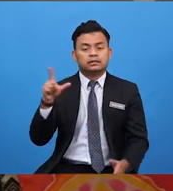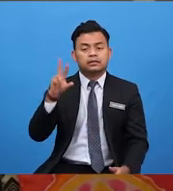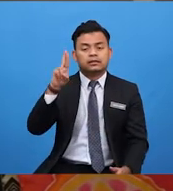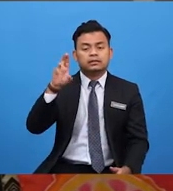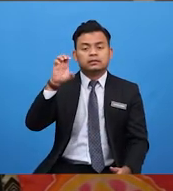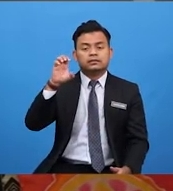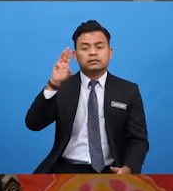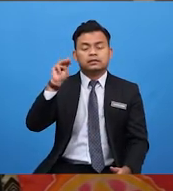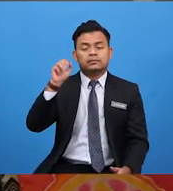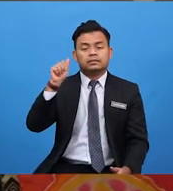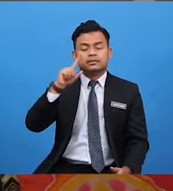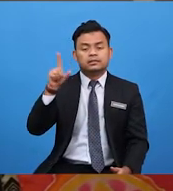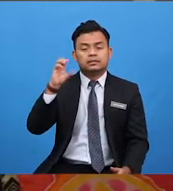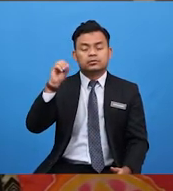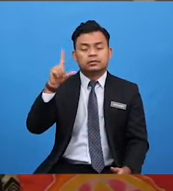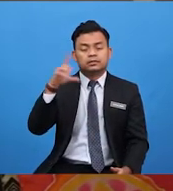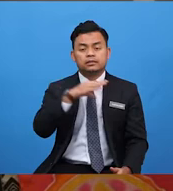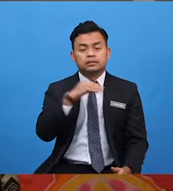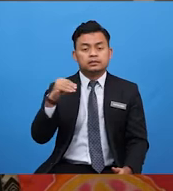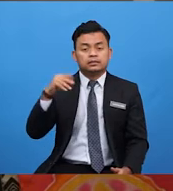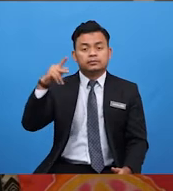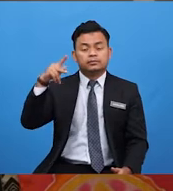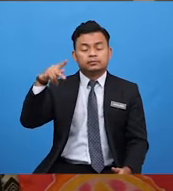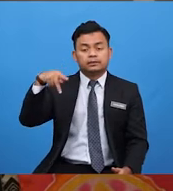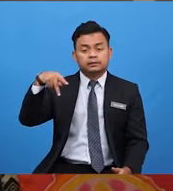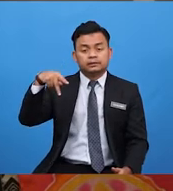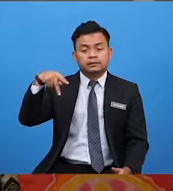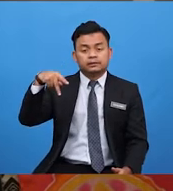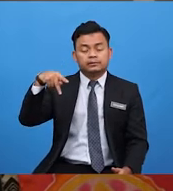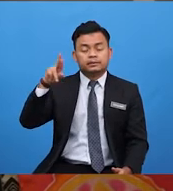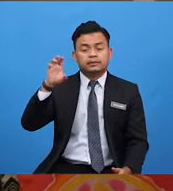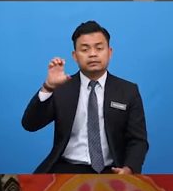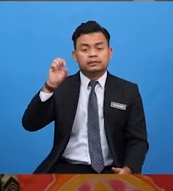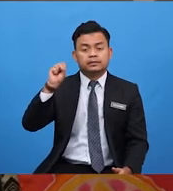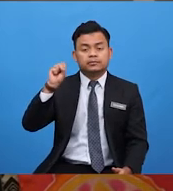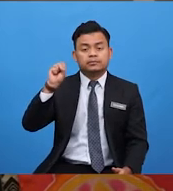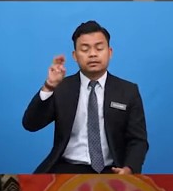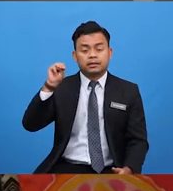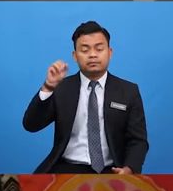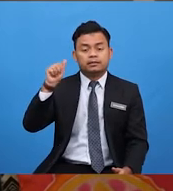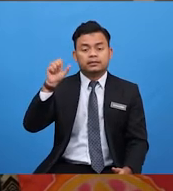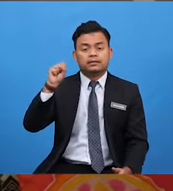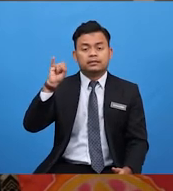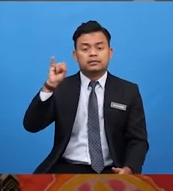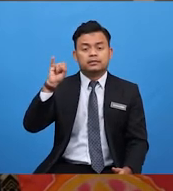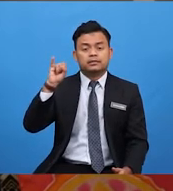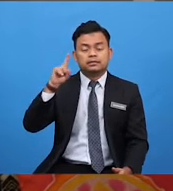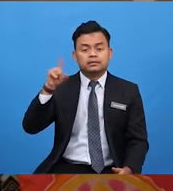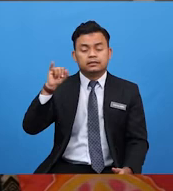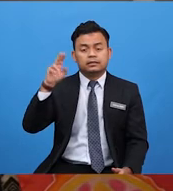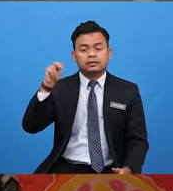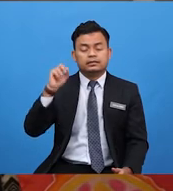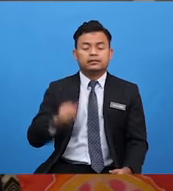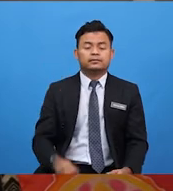dan Premizim. Namun begitu, untuk mengekalkan warna batik, proses mematikan